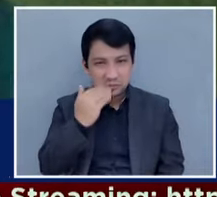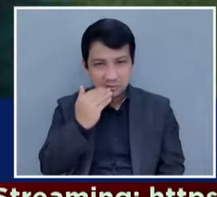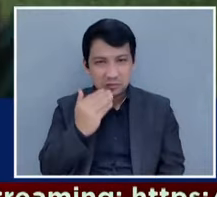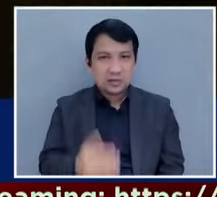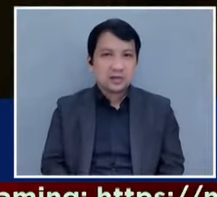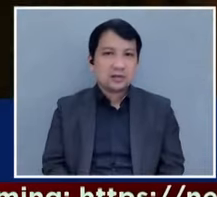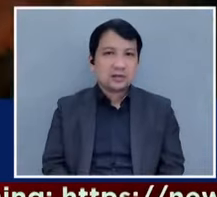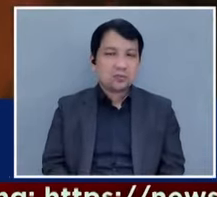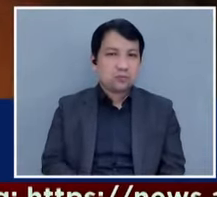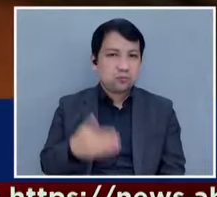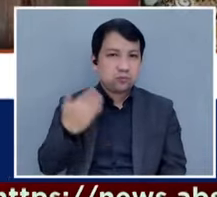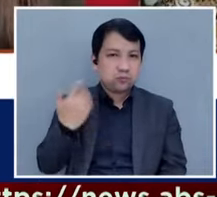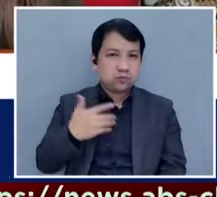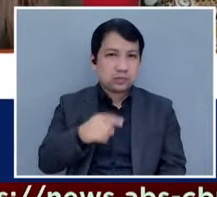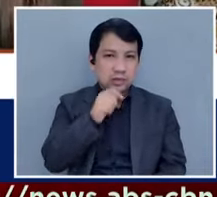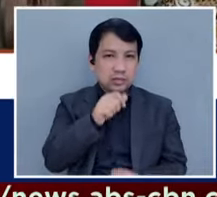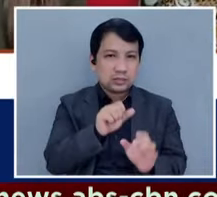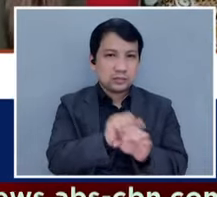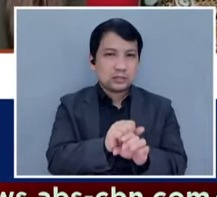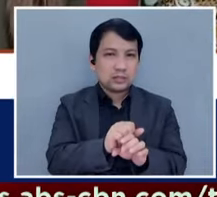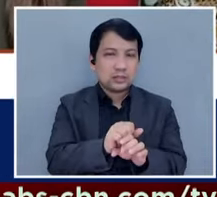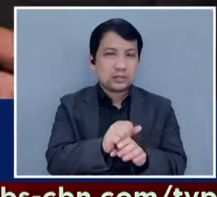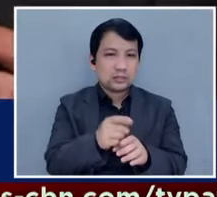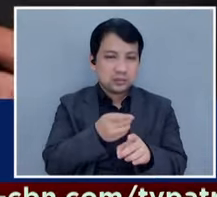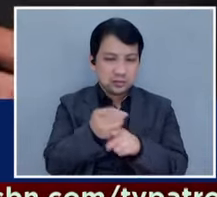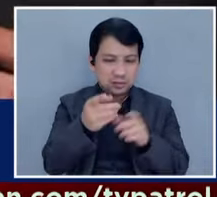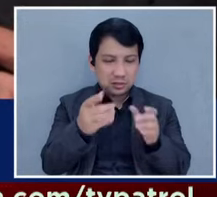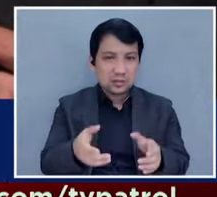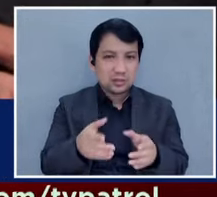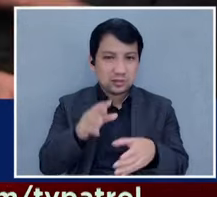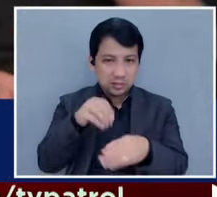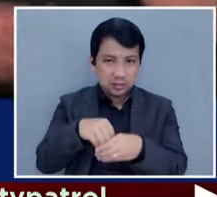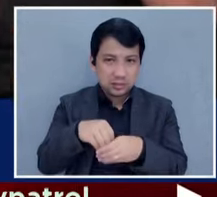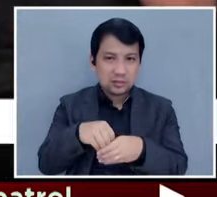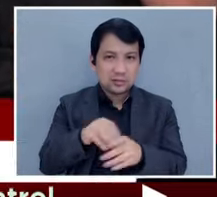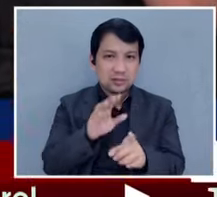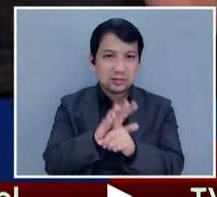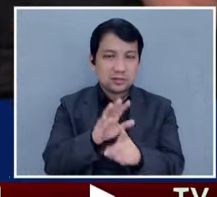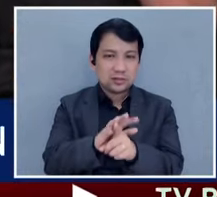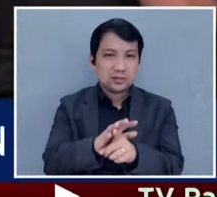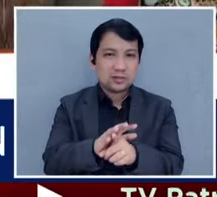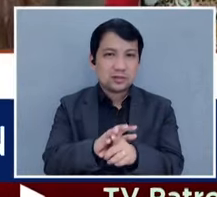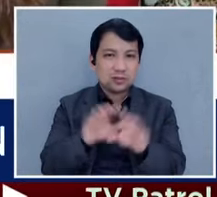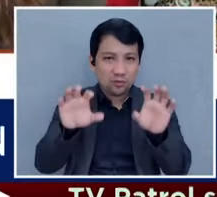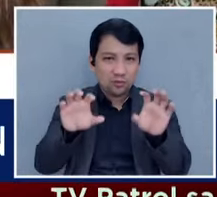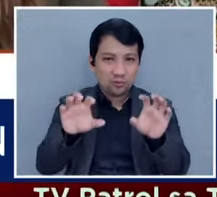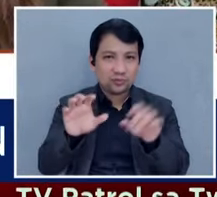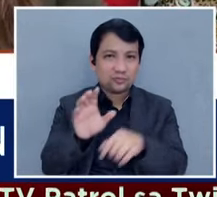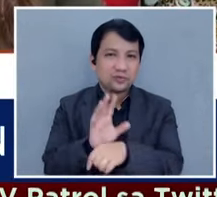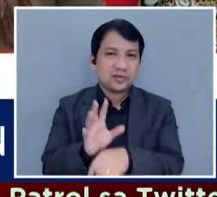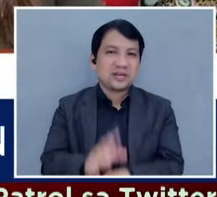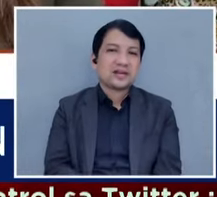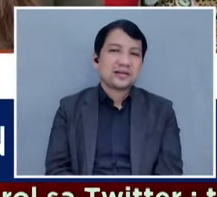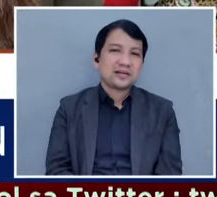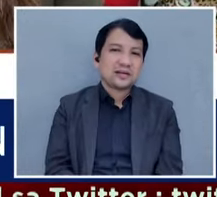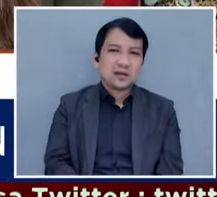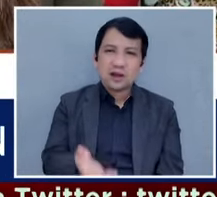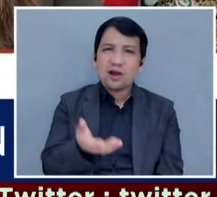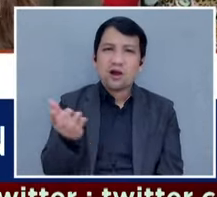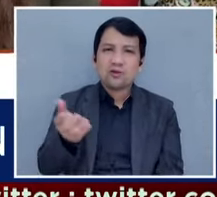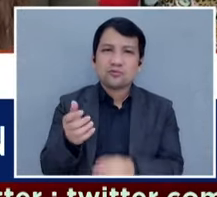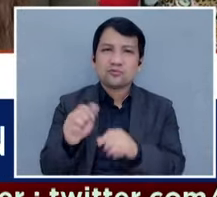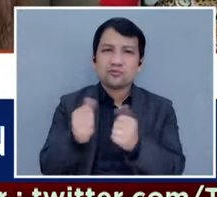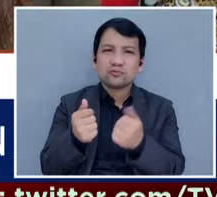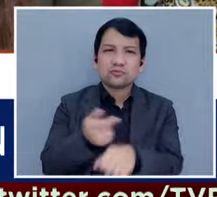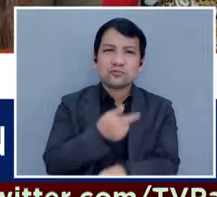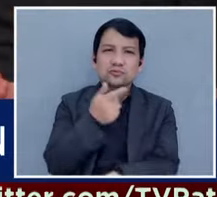Alicia ang co-stars, pati ang mga direktor na nasa likod ng ilang sikat na scream horror movies. How long did she train for Abigail, and